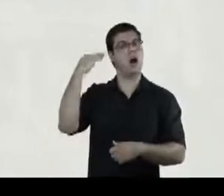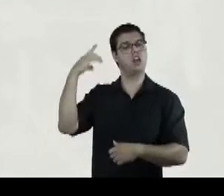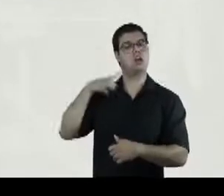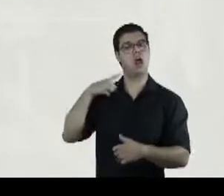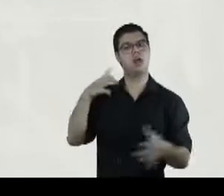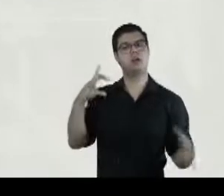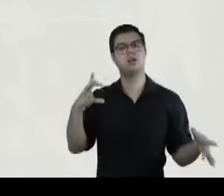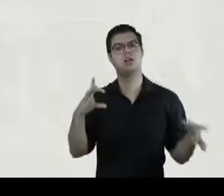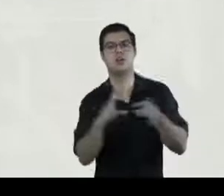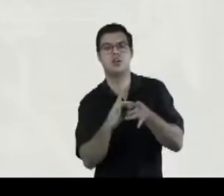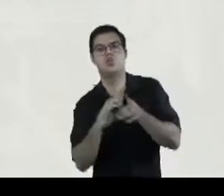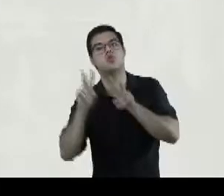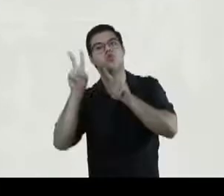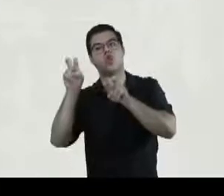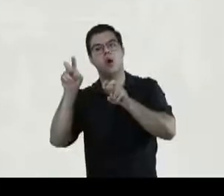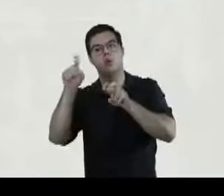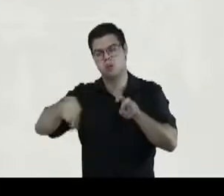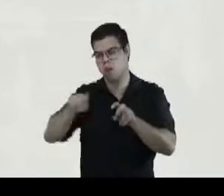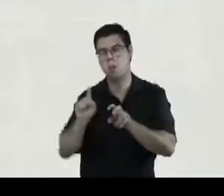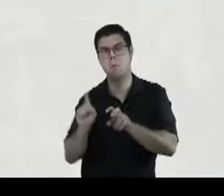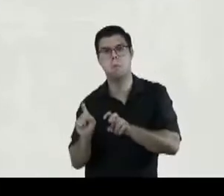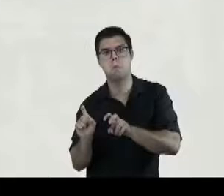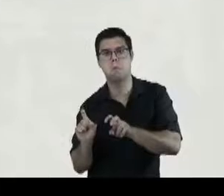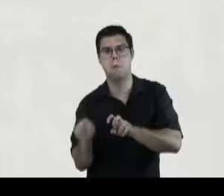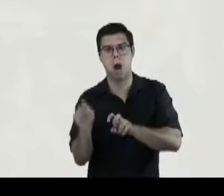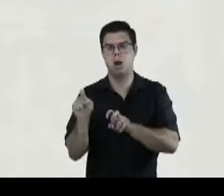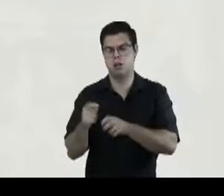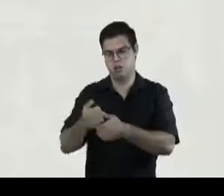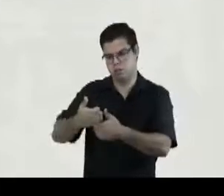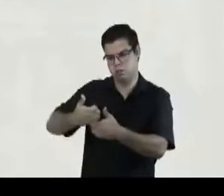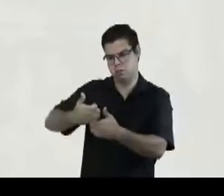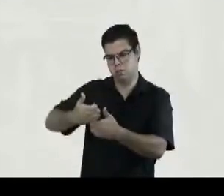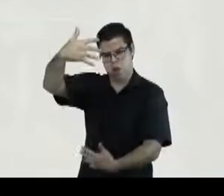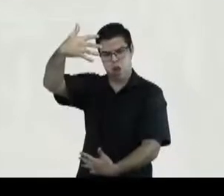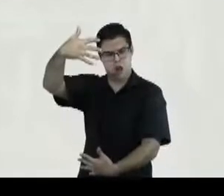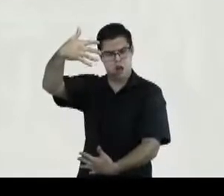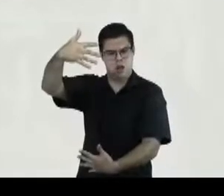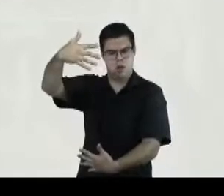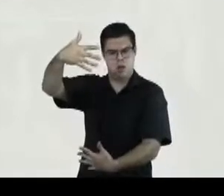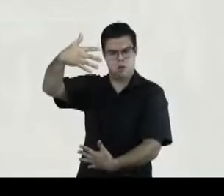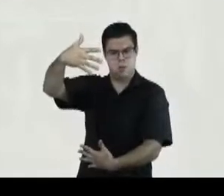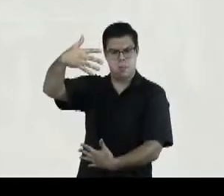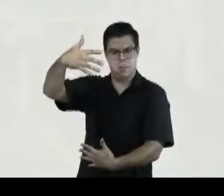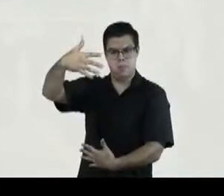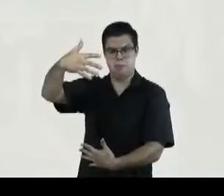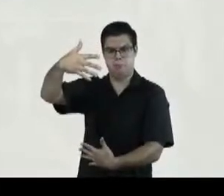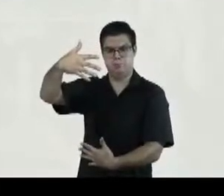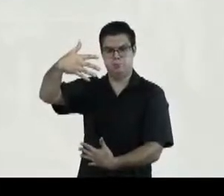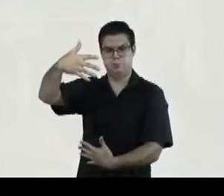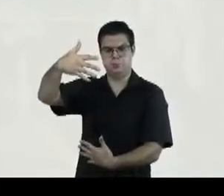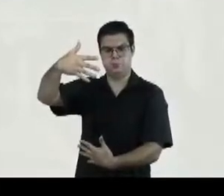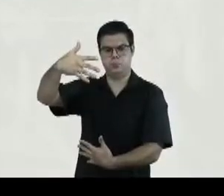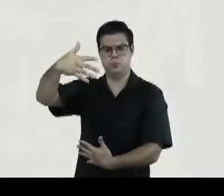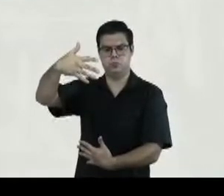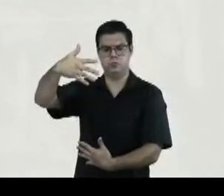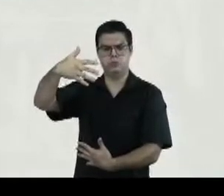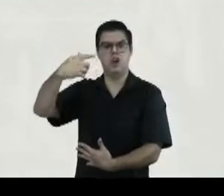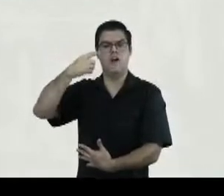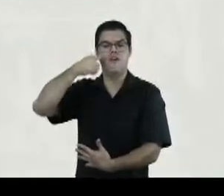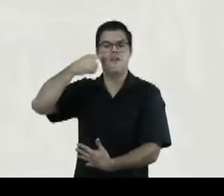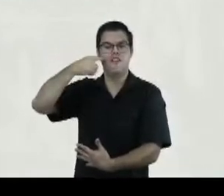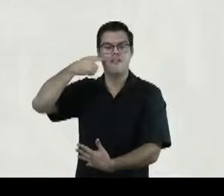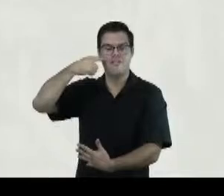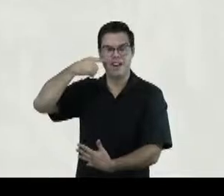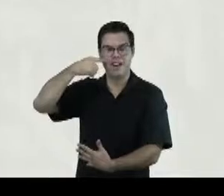Alors, vous voyez là-haut, vous voyez un petit i, je ne sais pas si vous voyez la flèche, vous